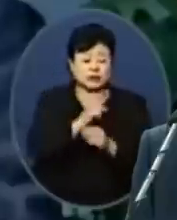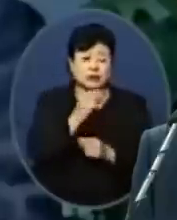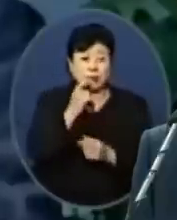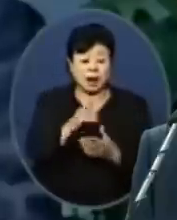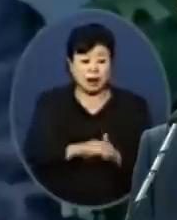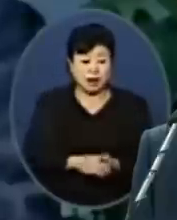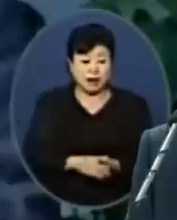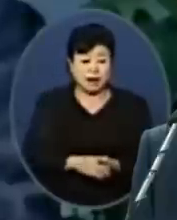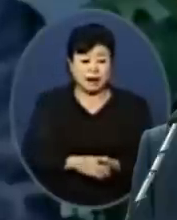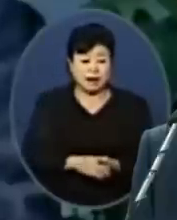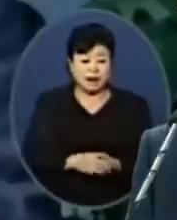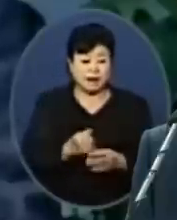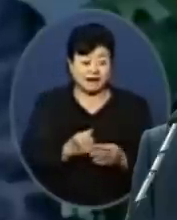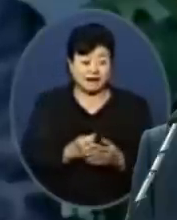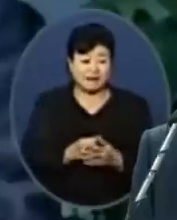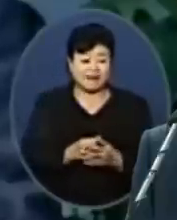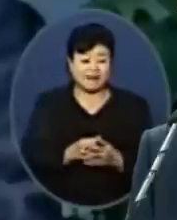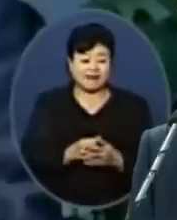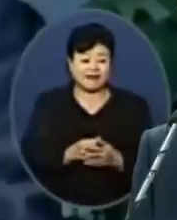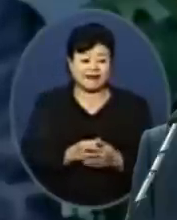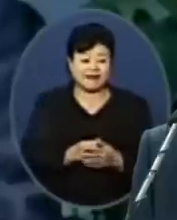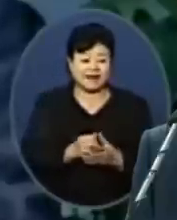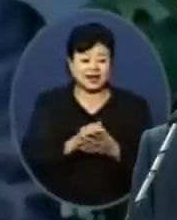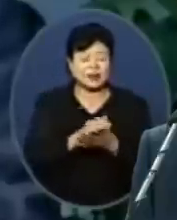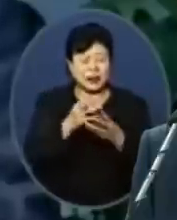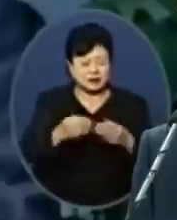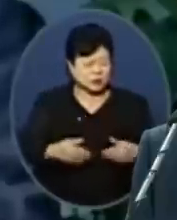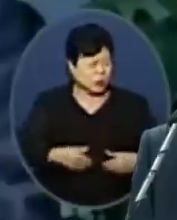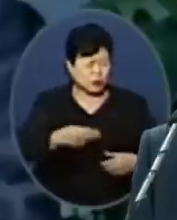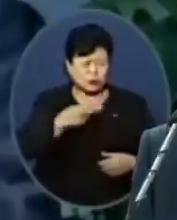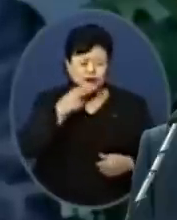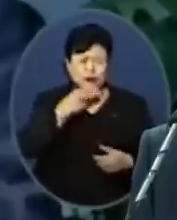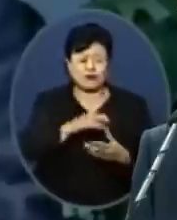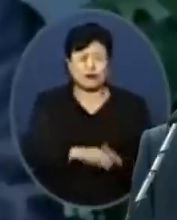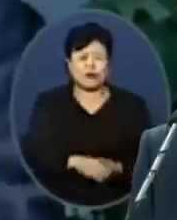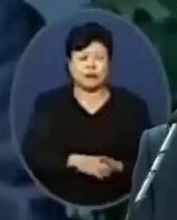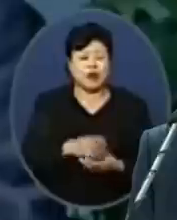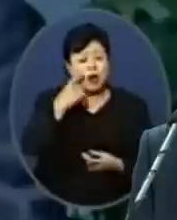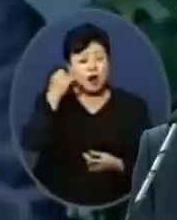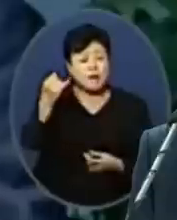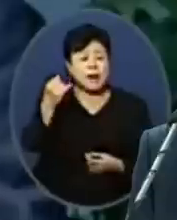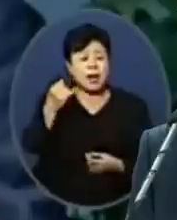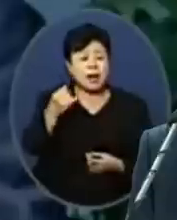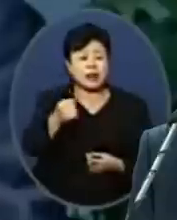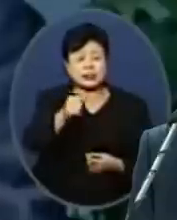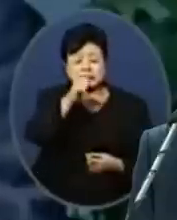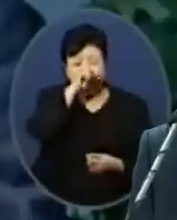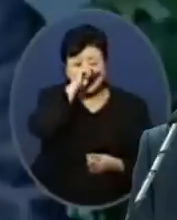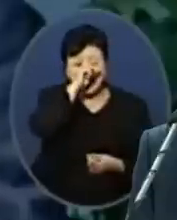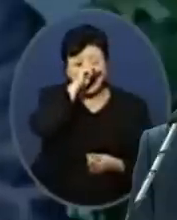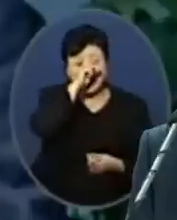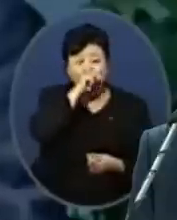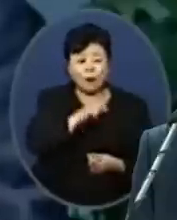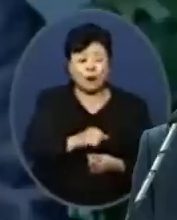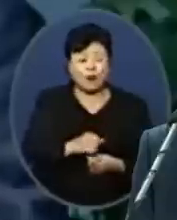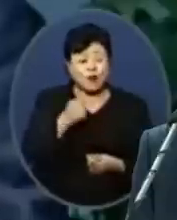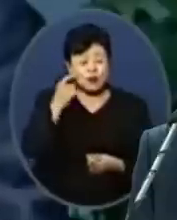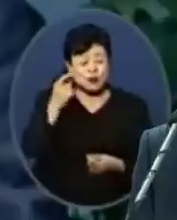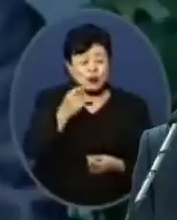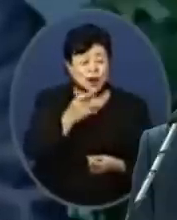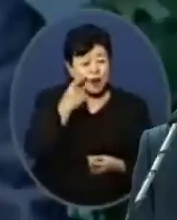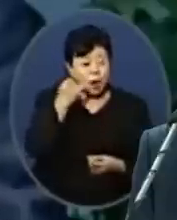그래요. 그래서 아무리 기도해도 소용이 없어요. 어머니가 아무리 착하고